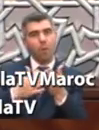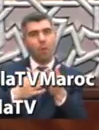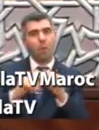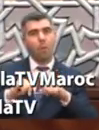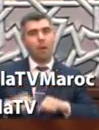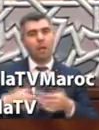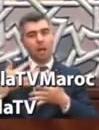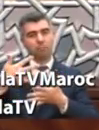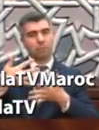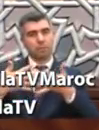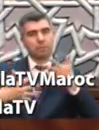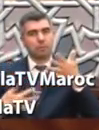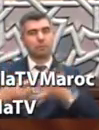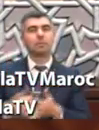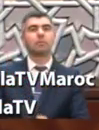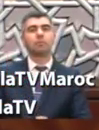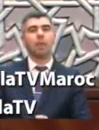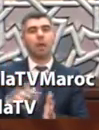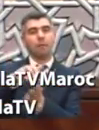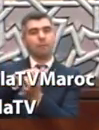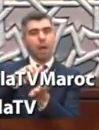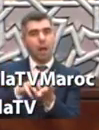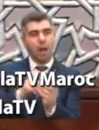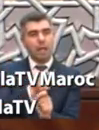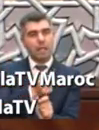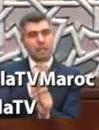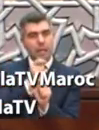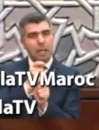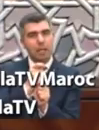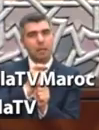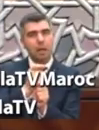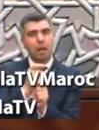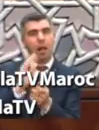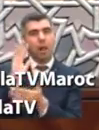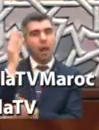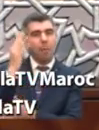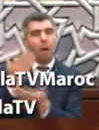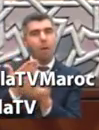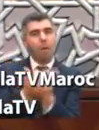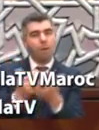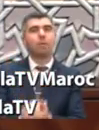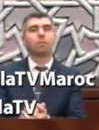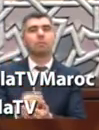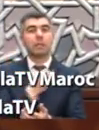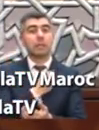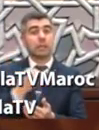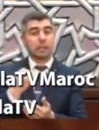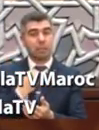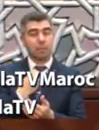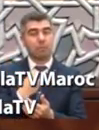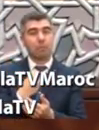التالية: الفلاحة والصيد البحري والتنمية القروية والمياه والغابات، الصحة،